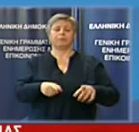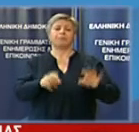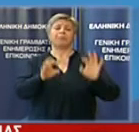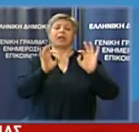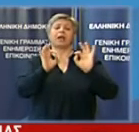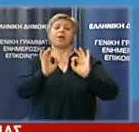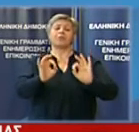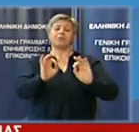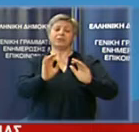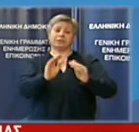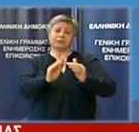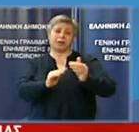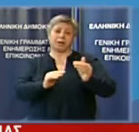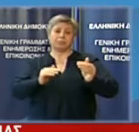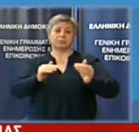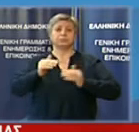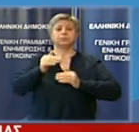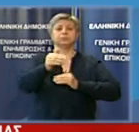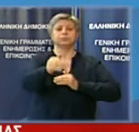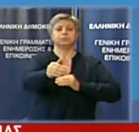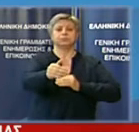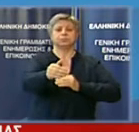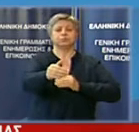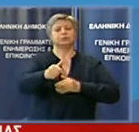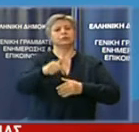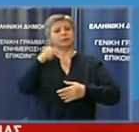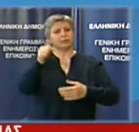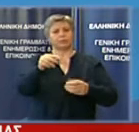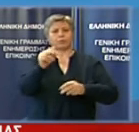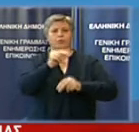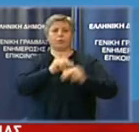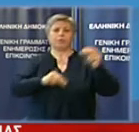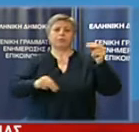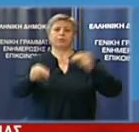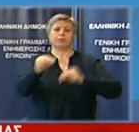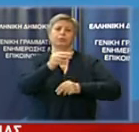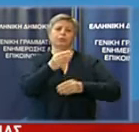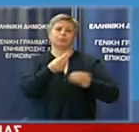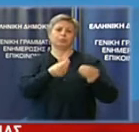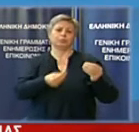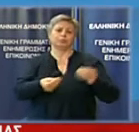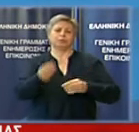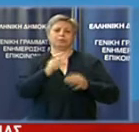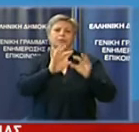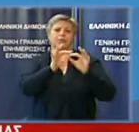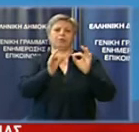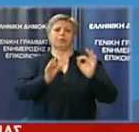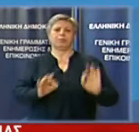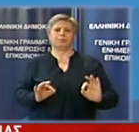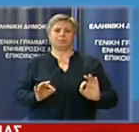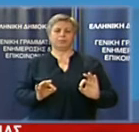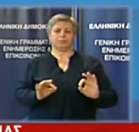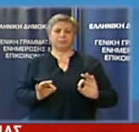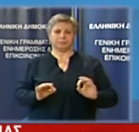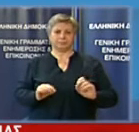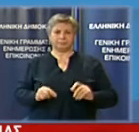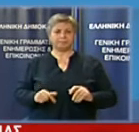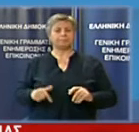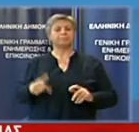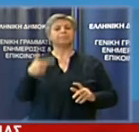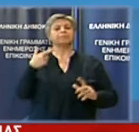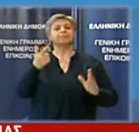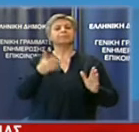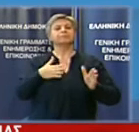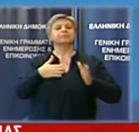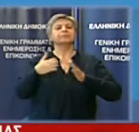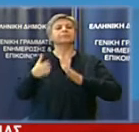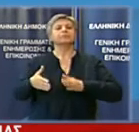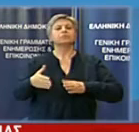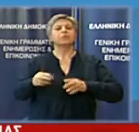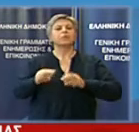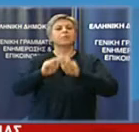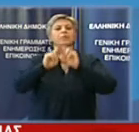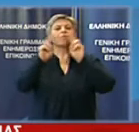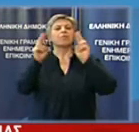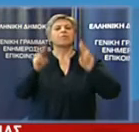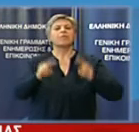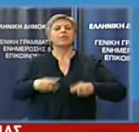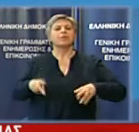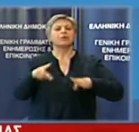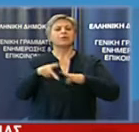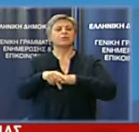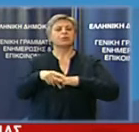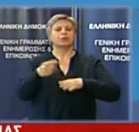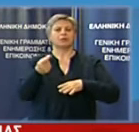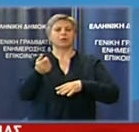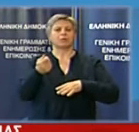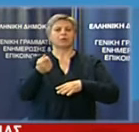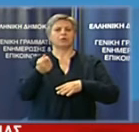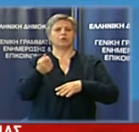πρόθεσμο διάστημα είναι μια μεγαλύτερη συζήτηση. Από την πλευρά του Διεθνούς Νομισματικού Ταμείου ήταν να σαφής η